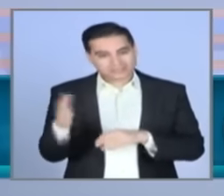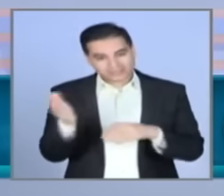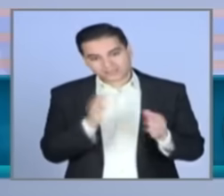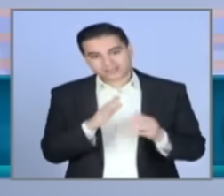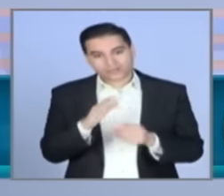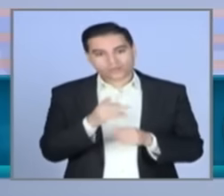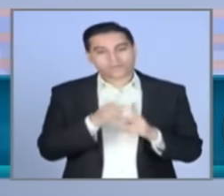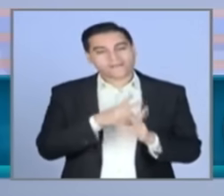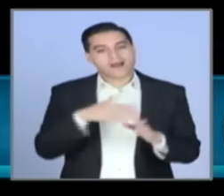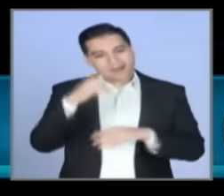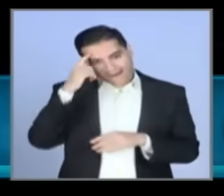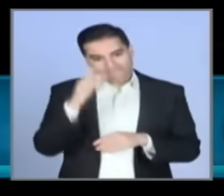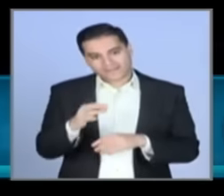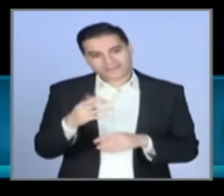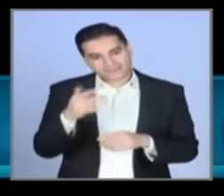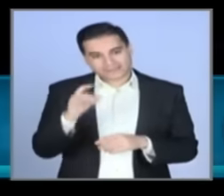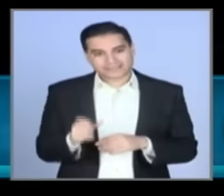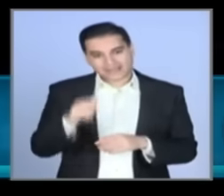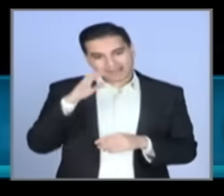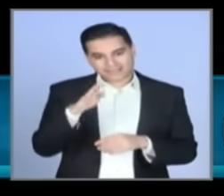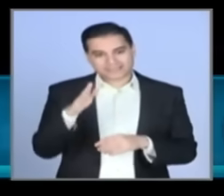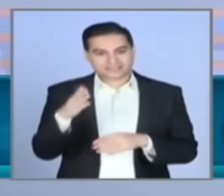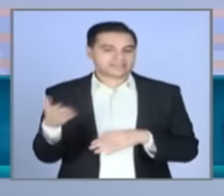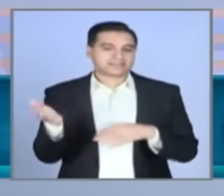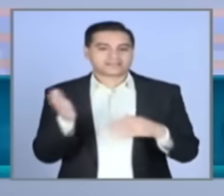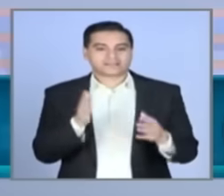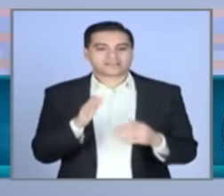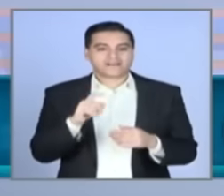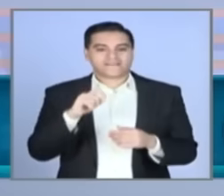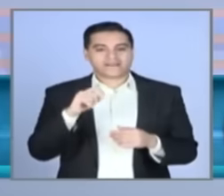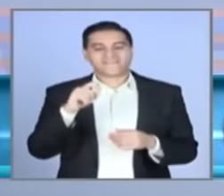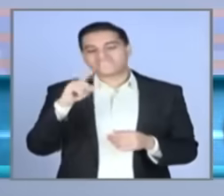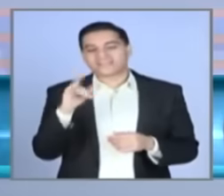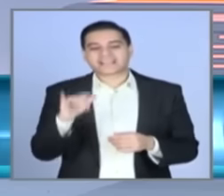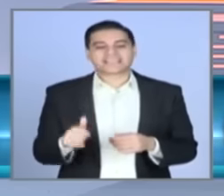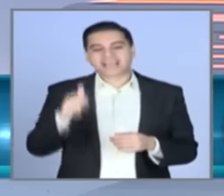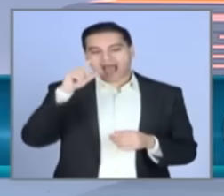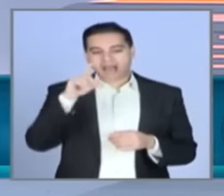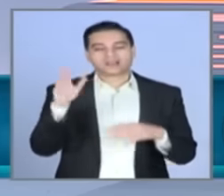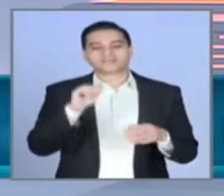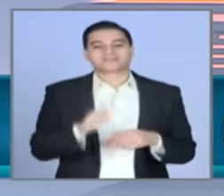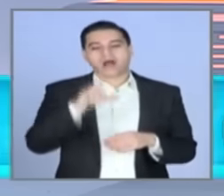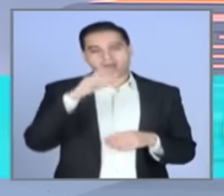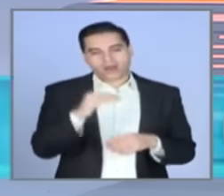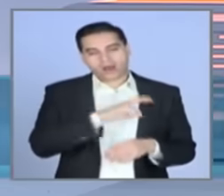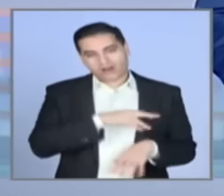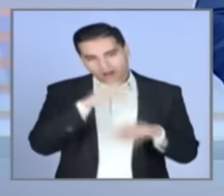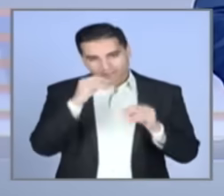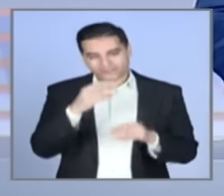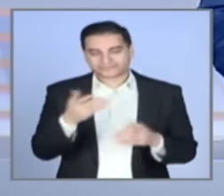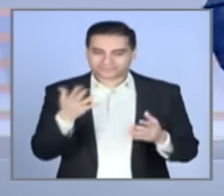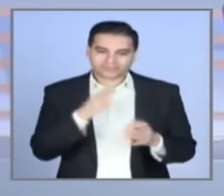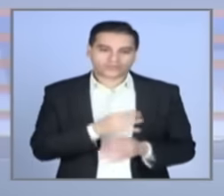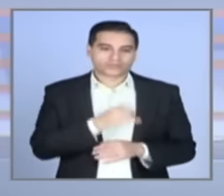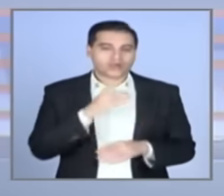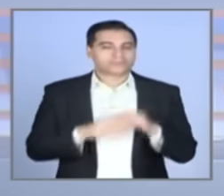بالظبط كده، جمهور كله عارف الراحلة في الريال صالح. سؤال كان برضو مفروض